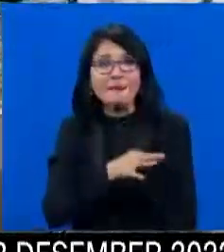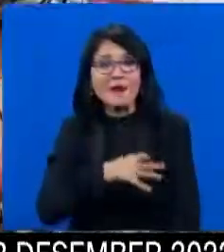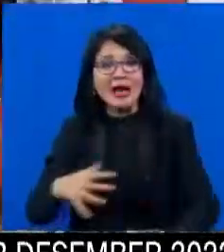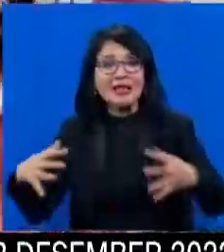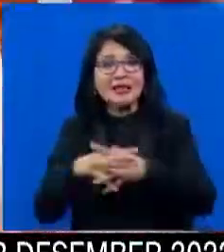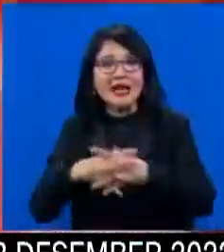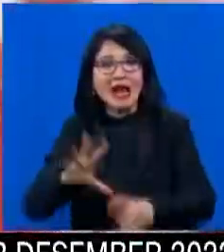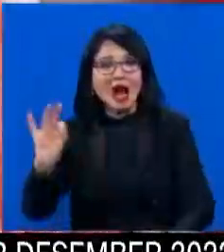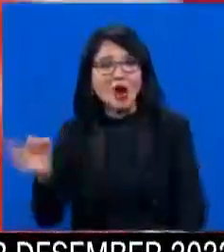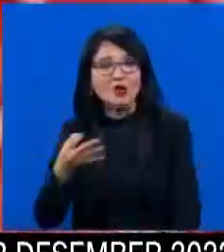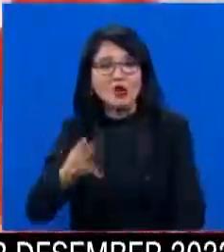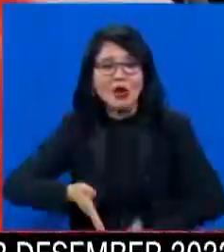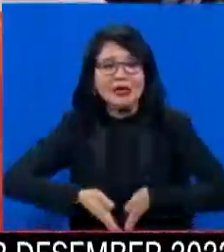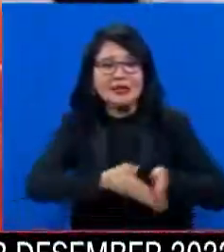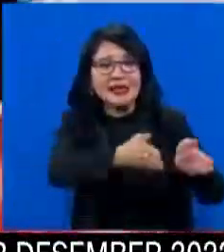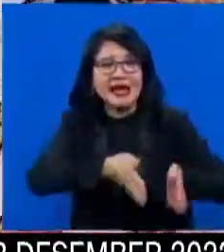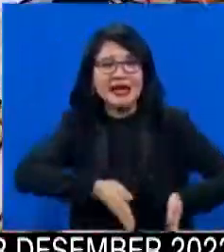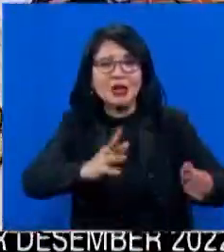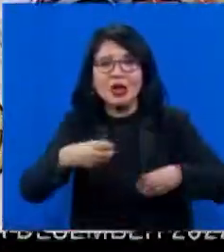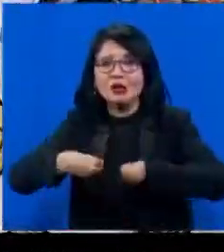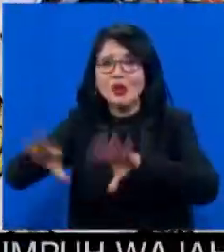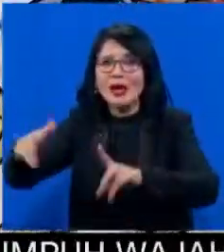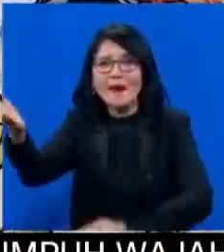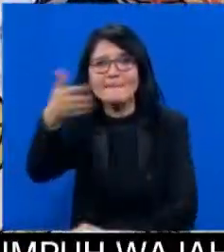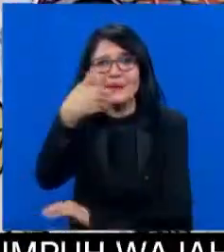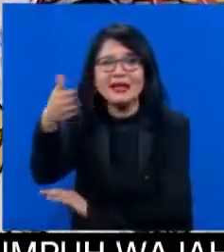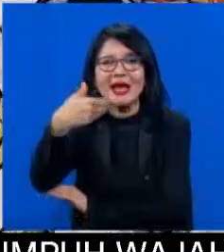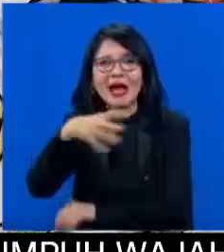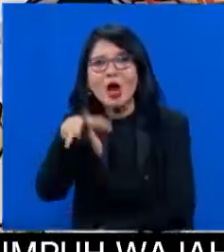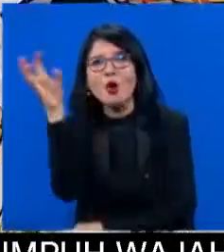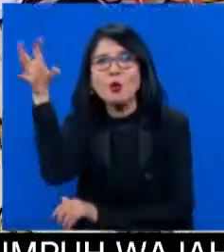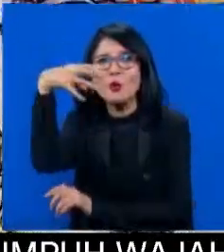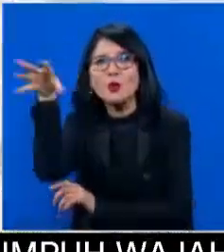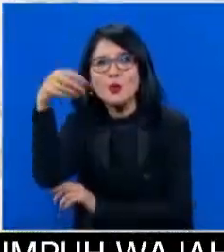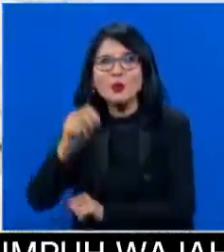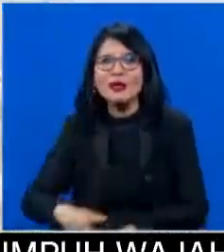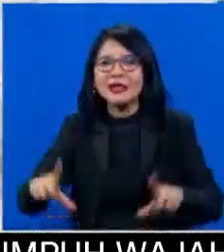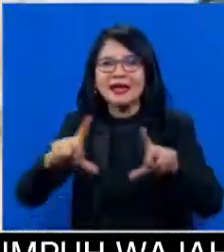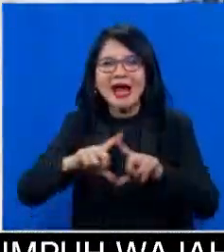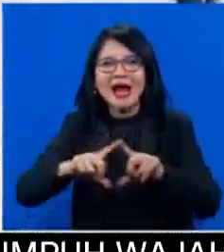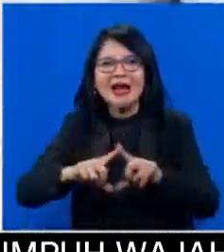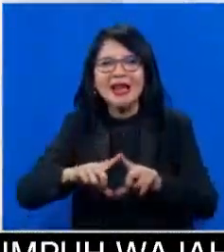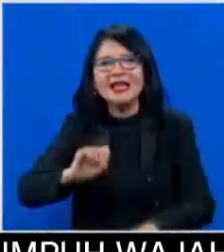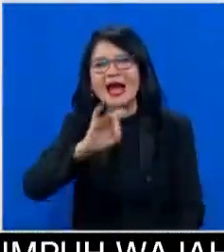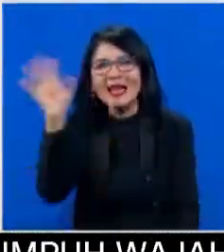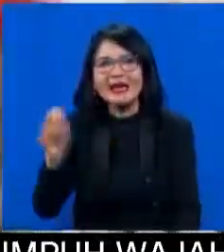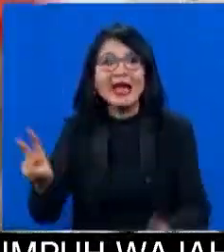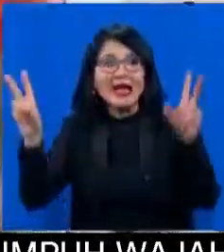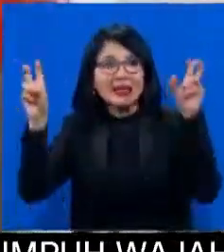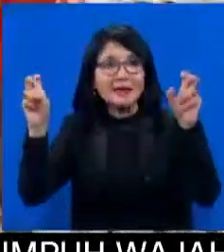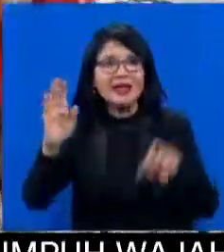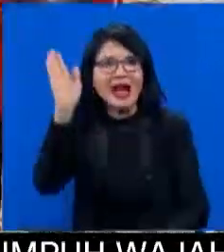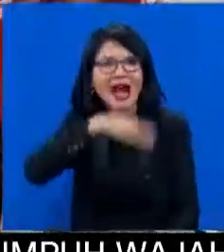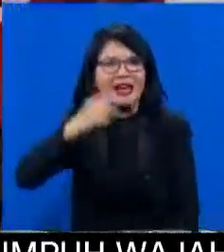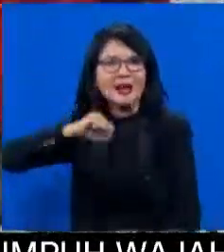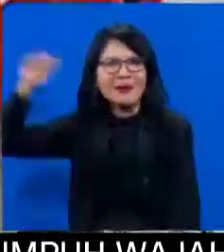kosong di sejumlah bahu jalan untuk menjajakan bendera, umbul-umbul, dan aksesori lain bertemakan Hari Kemerdekaan.